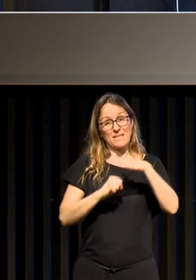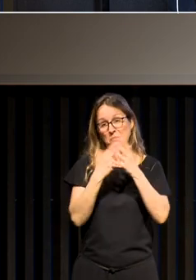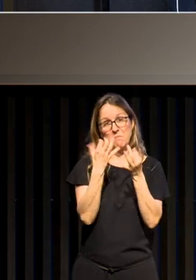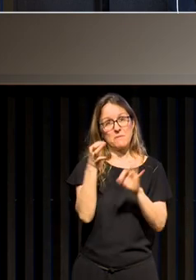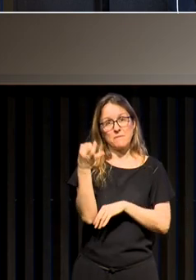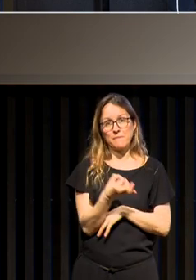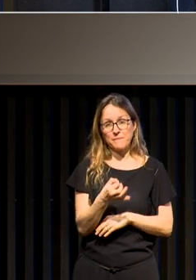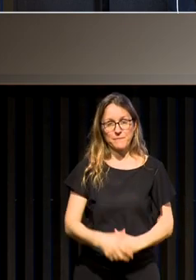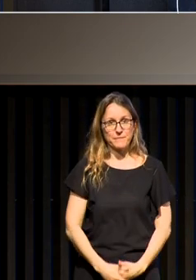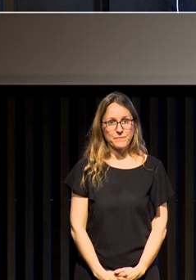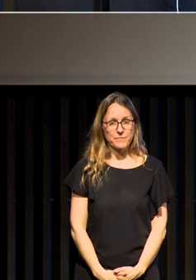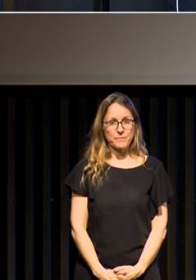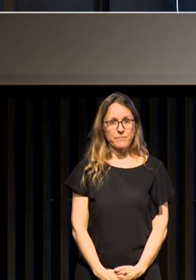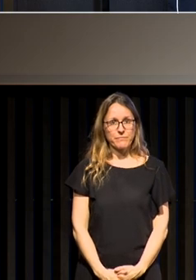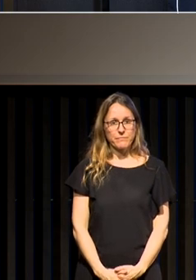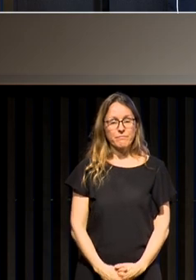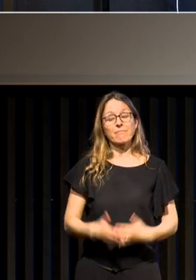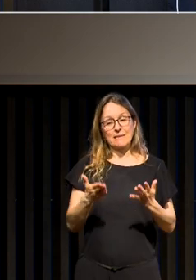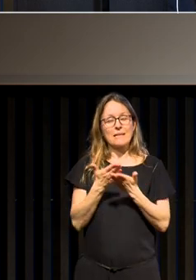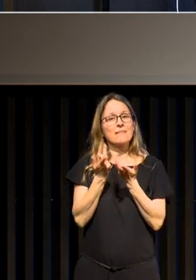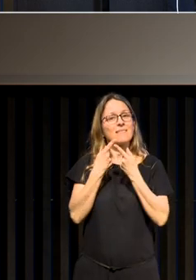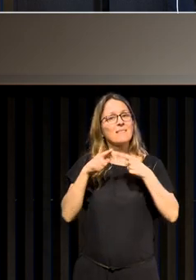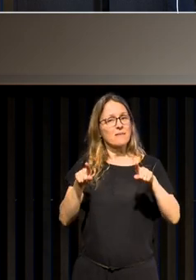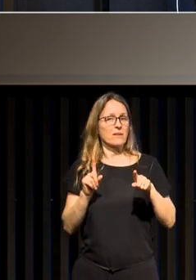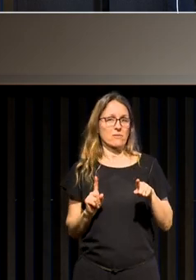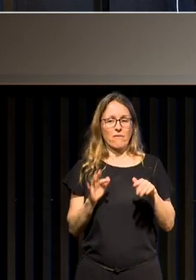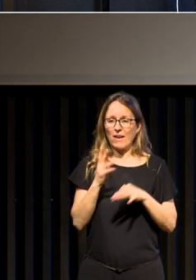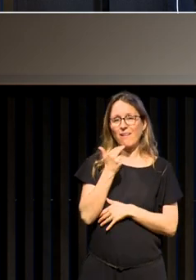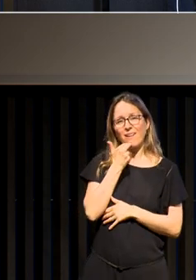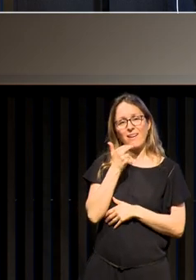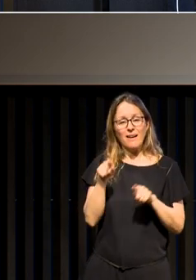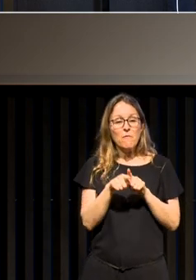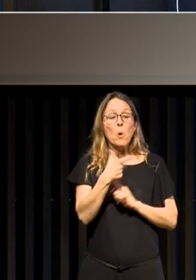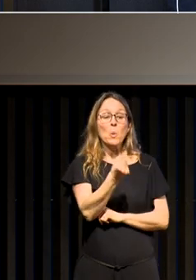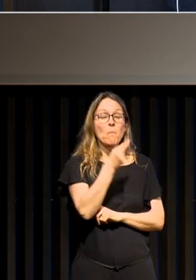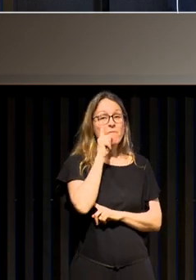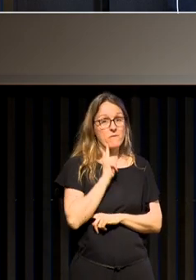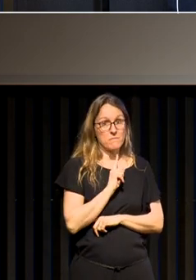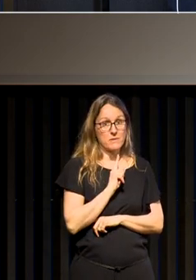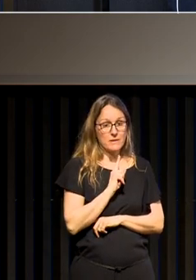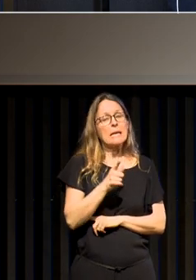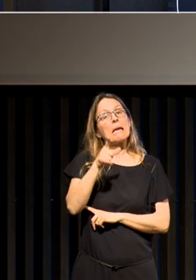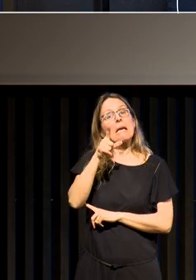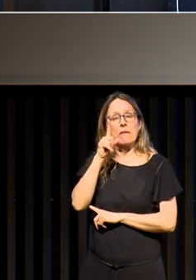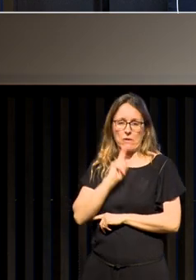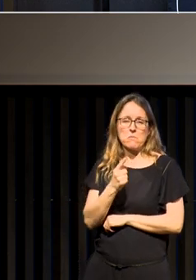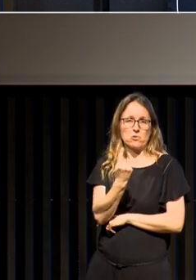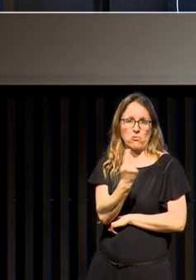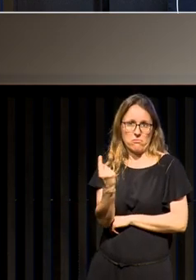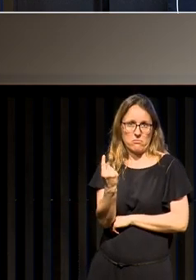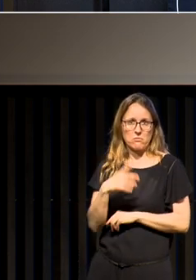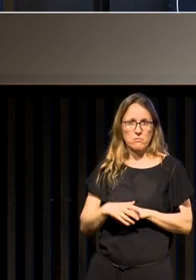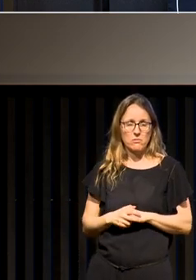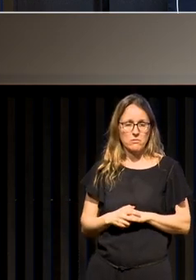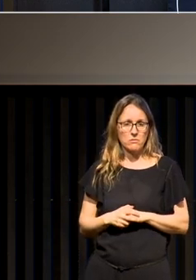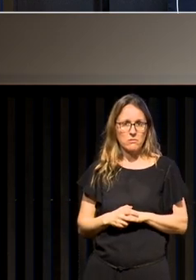10%. Ça, c'est la différence d'efficacité pour un couple de femmes et d'une femme seule. Et pour